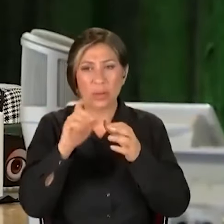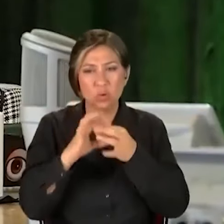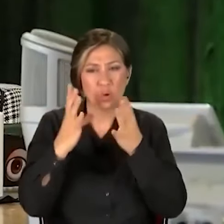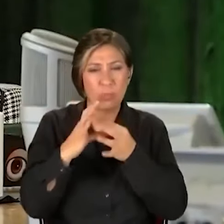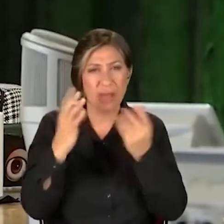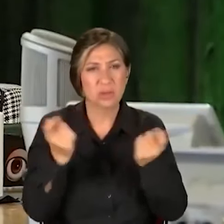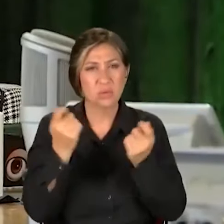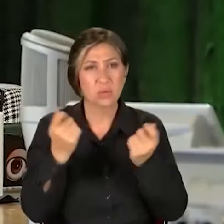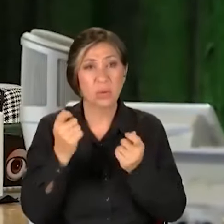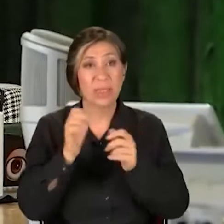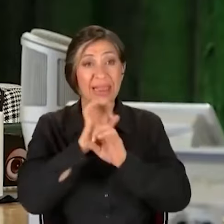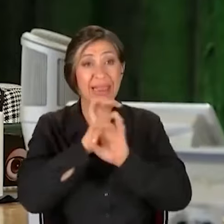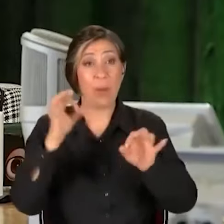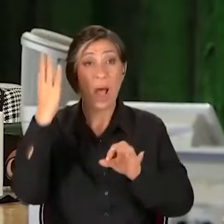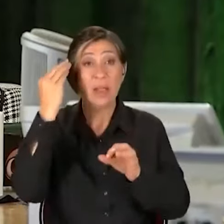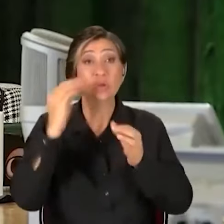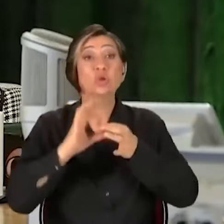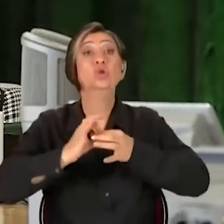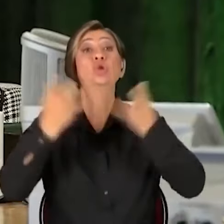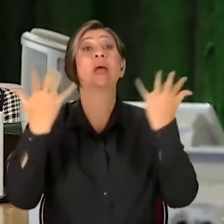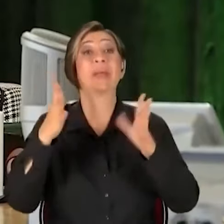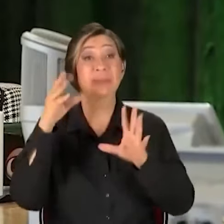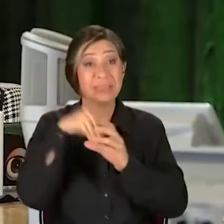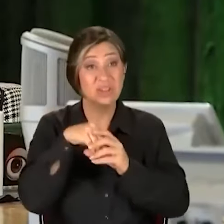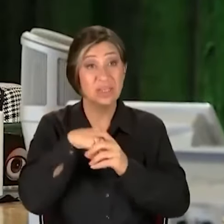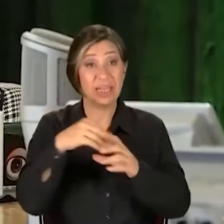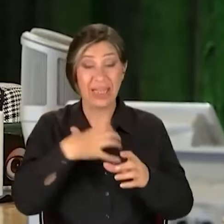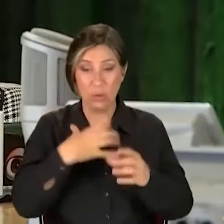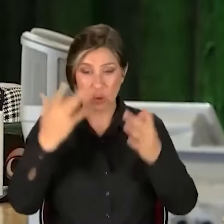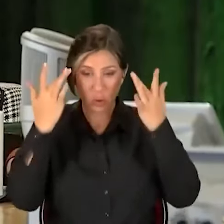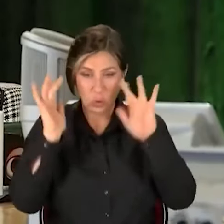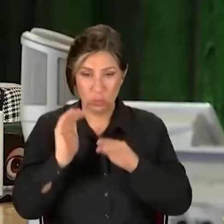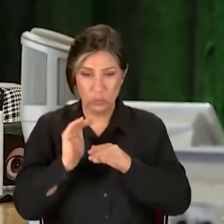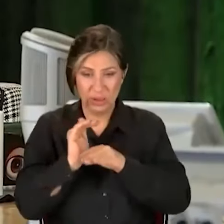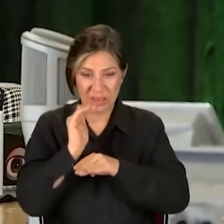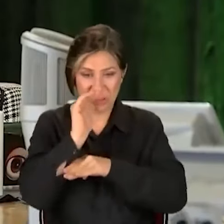çözmeye çalışıyorduk. Ve tam anlamıyla çözemediğimiz için kendi